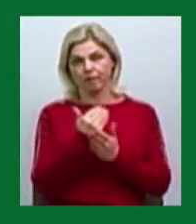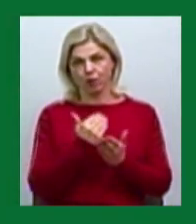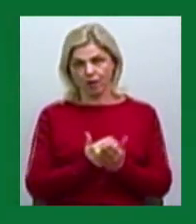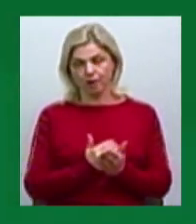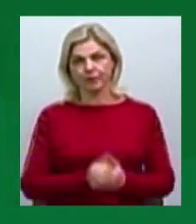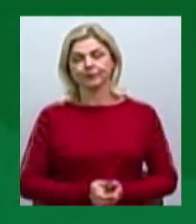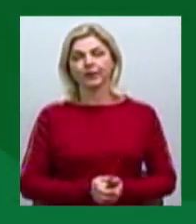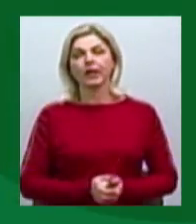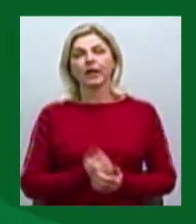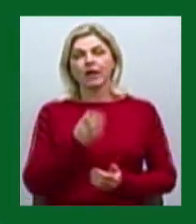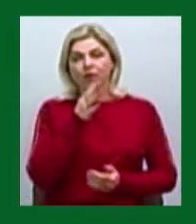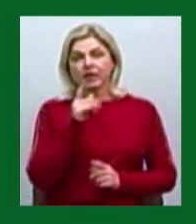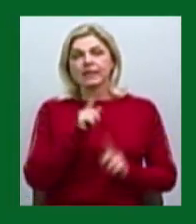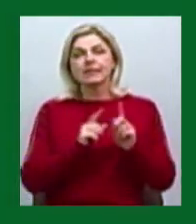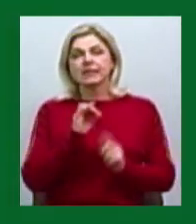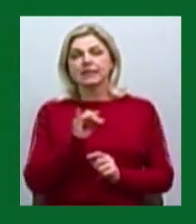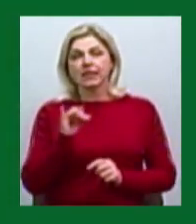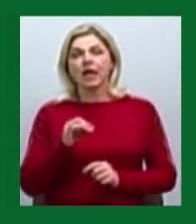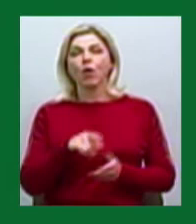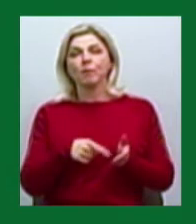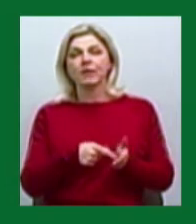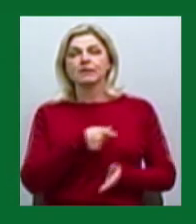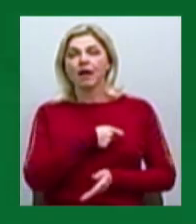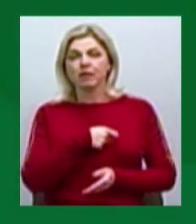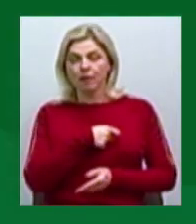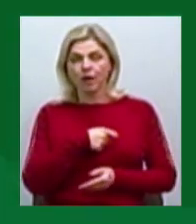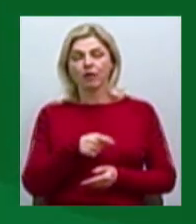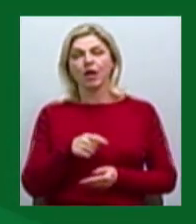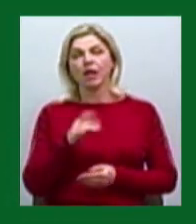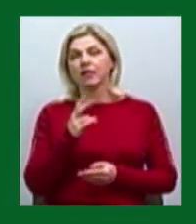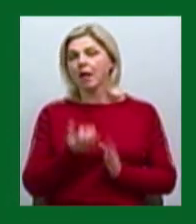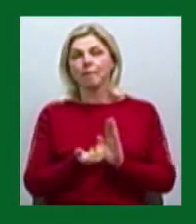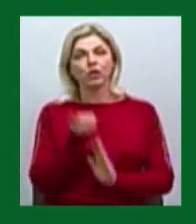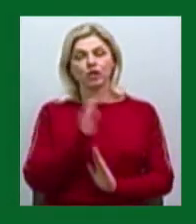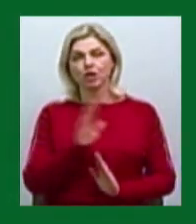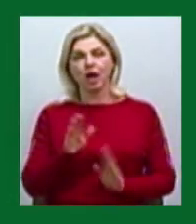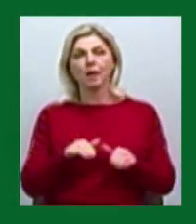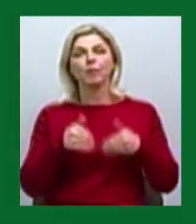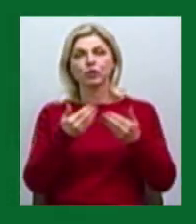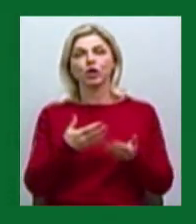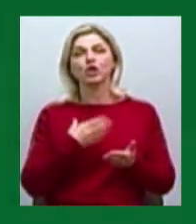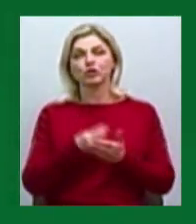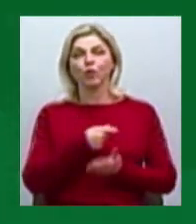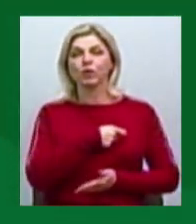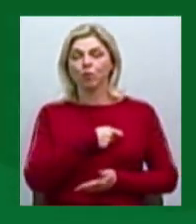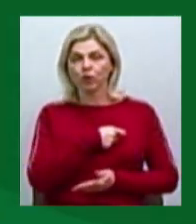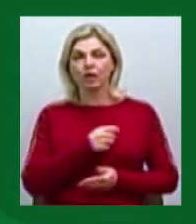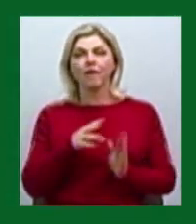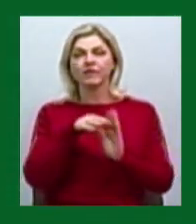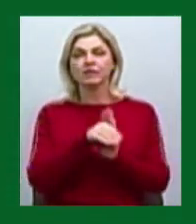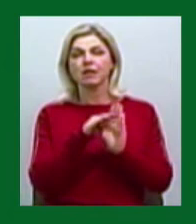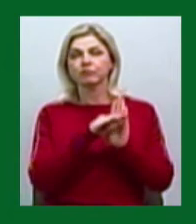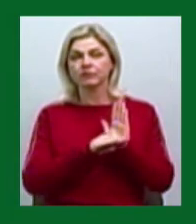сесії міськради депутати не підтримали пропозицію своєї колеги Світлани Таранової внести до порядку денного